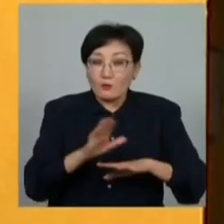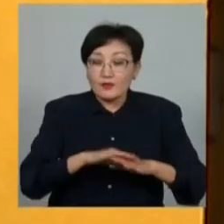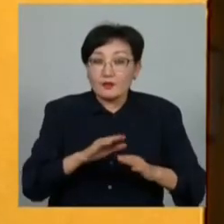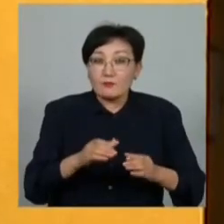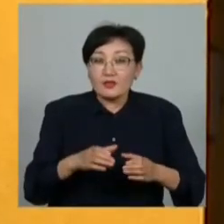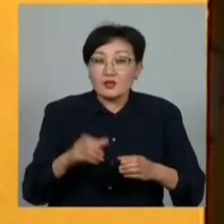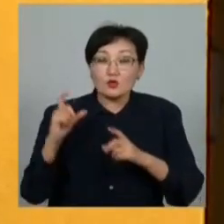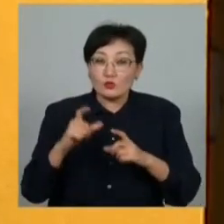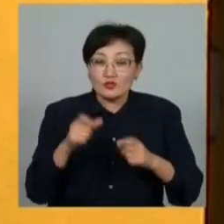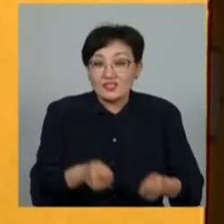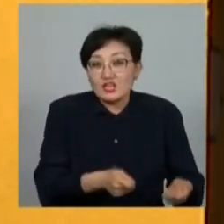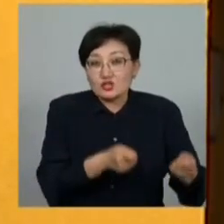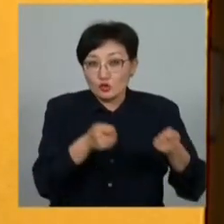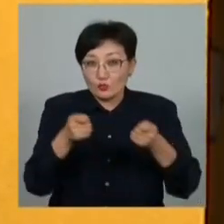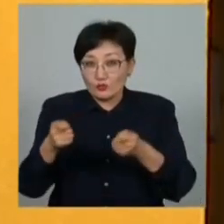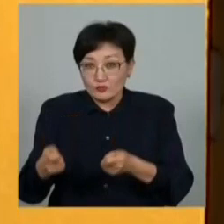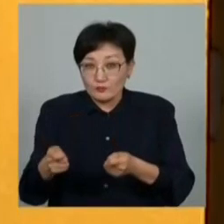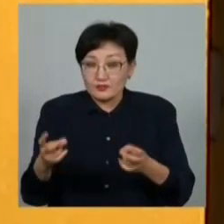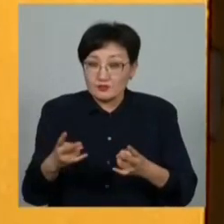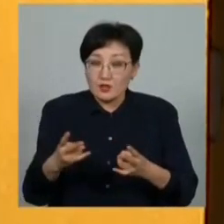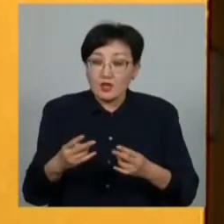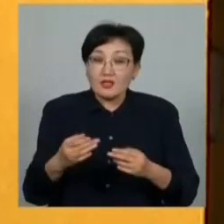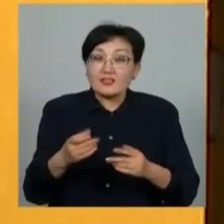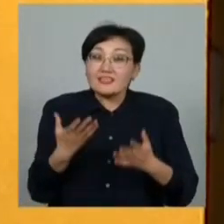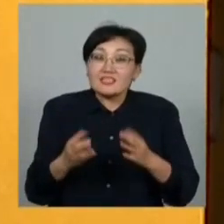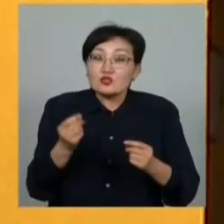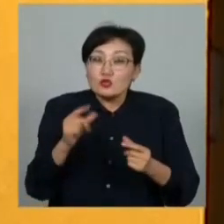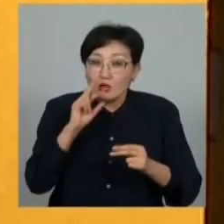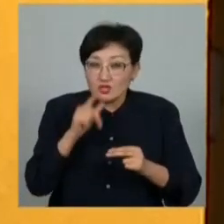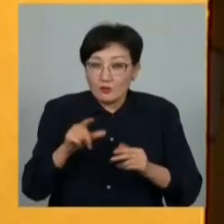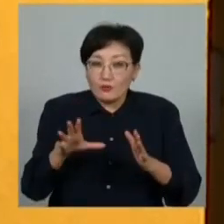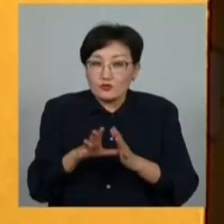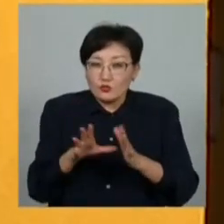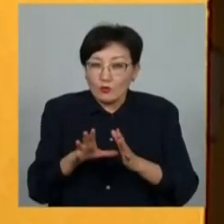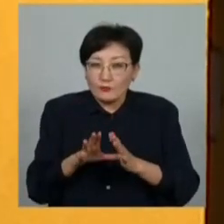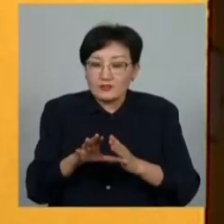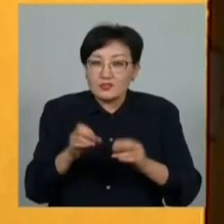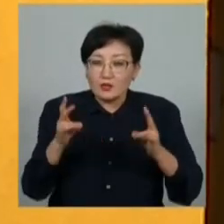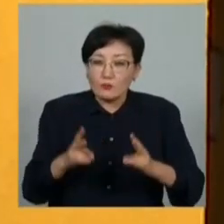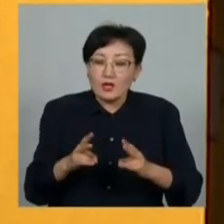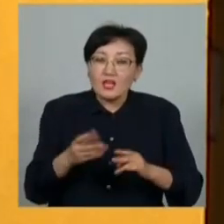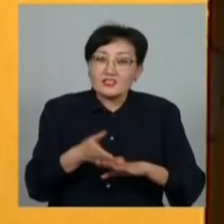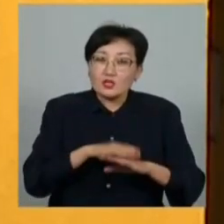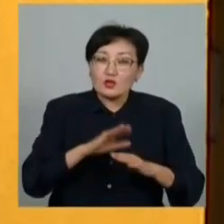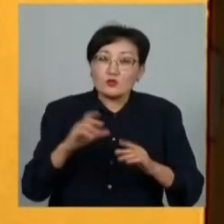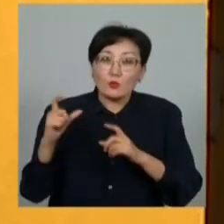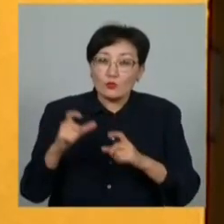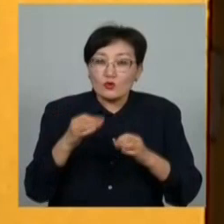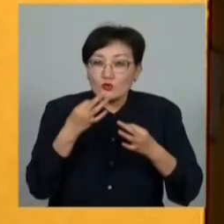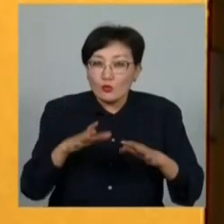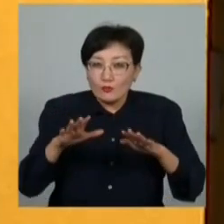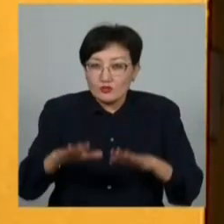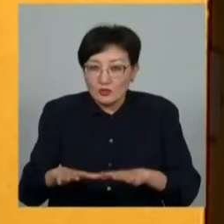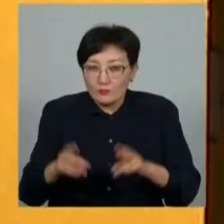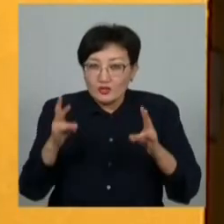бір жерден екінші жерге апарып қоюыңыз керек. Сәл қателессеңіз, тоғырғаны былай тұрсын, ауыр заттар кез келген жерге құлап,